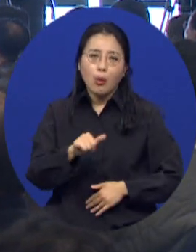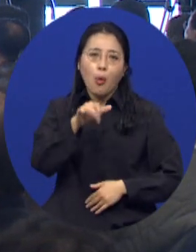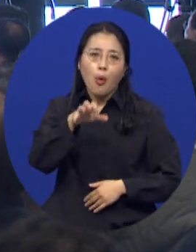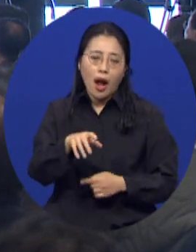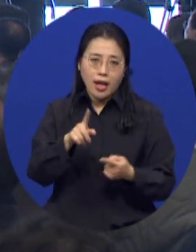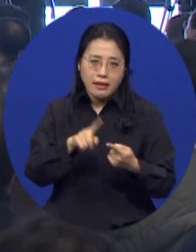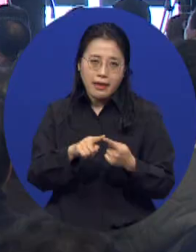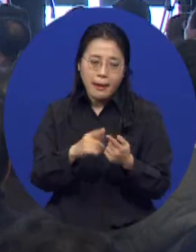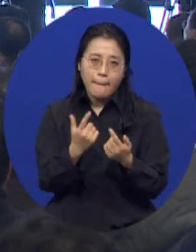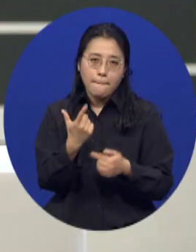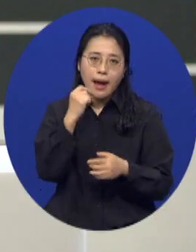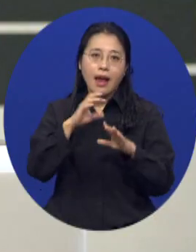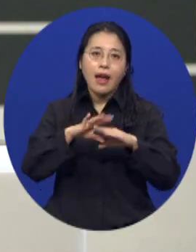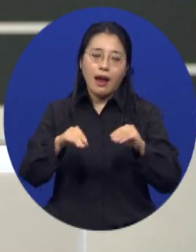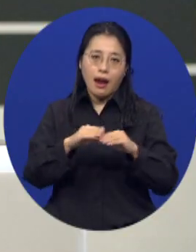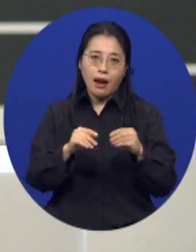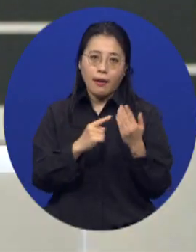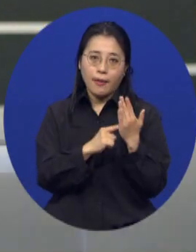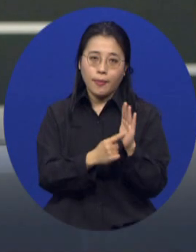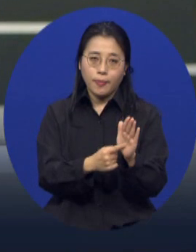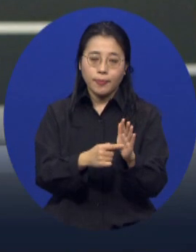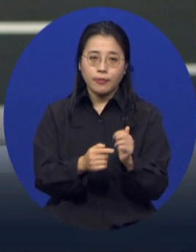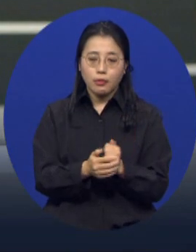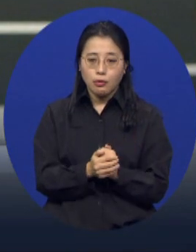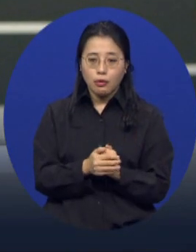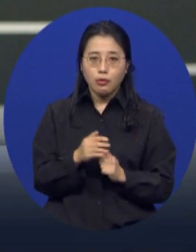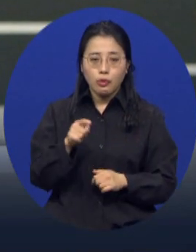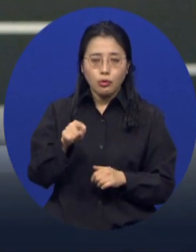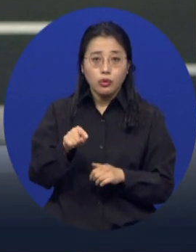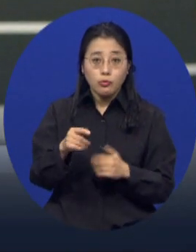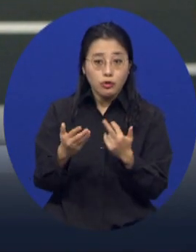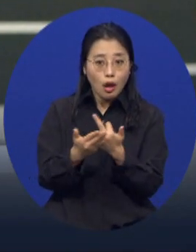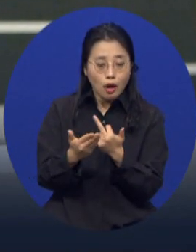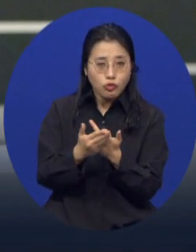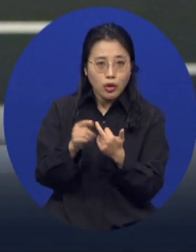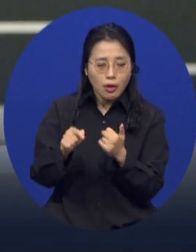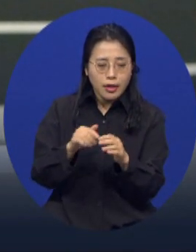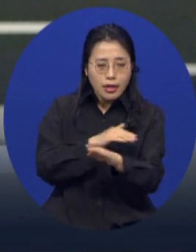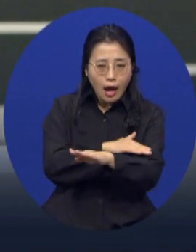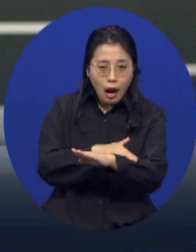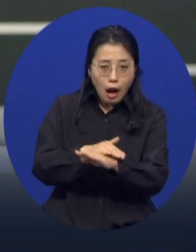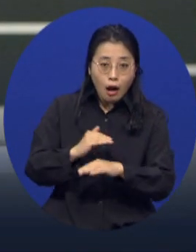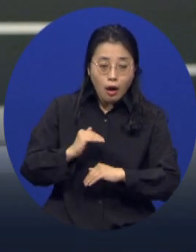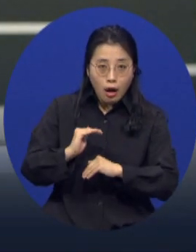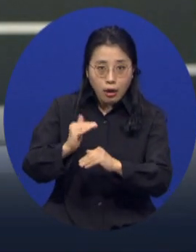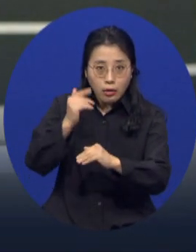당대표가 되겠다고 밝혔습니다. 그런데 지금 와보니까 저는 당연히 다 되슬로 생각했더니